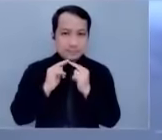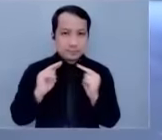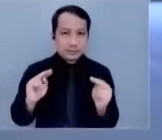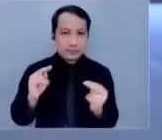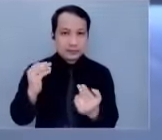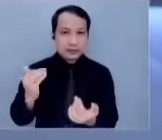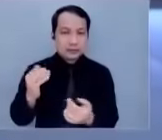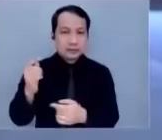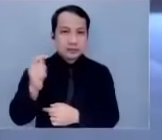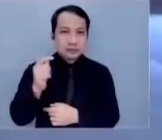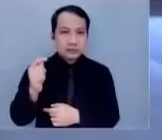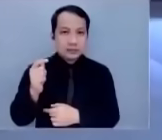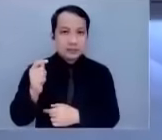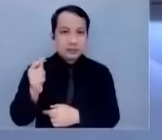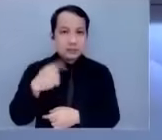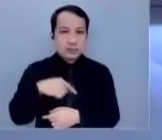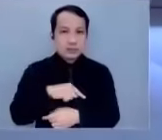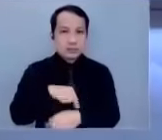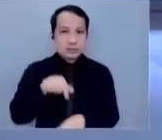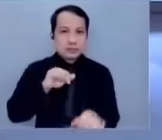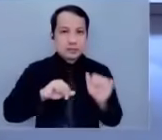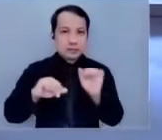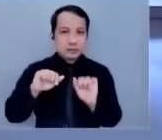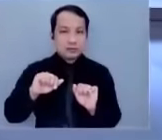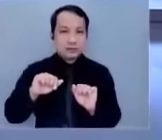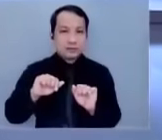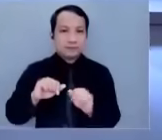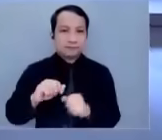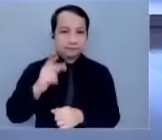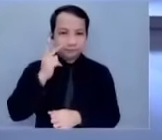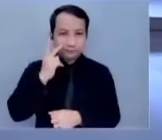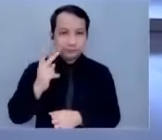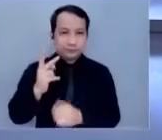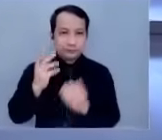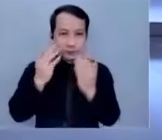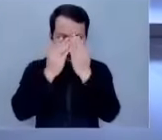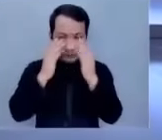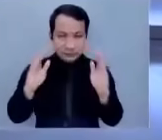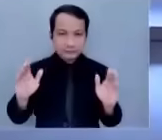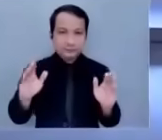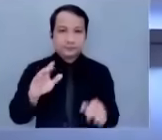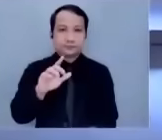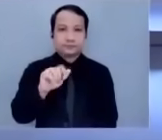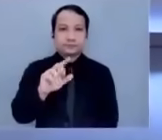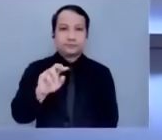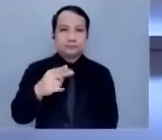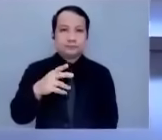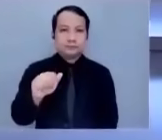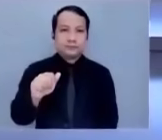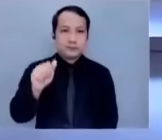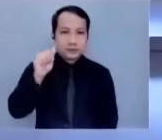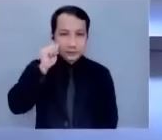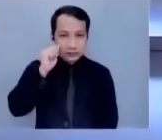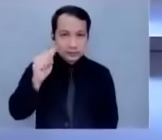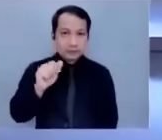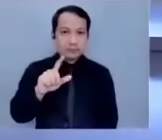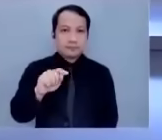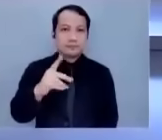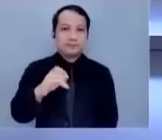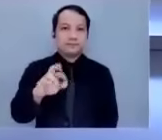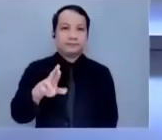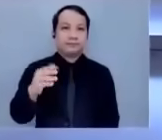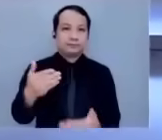tabak na rin sa actingan ang kakambal ni e bolaga host Atasha mulak na si Andres para po iyan sa kanilang